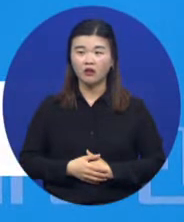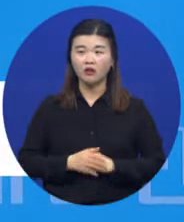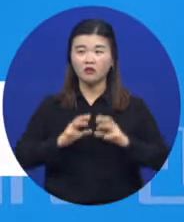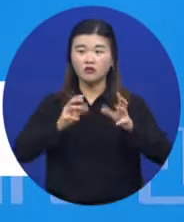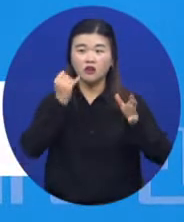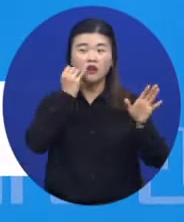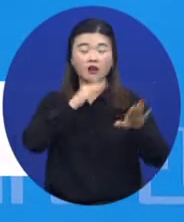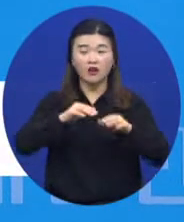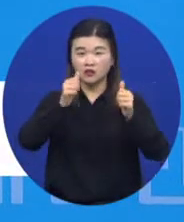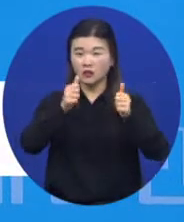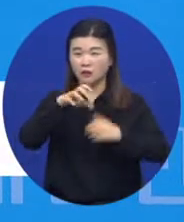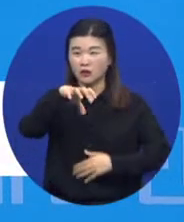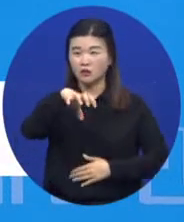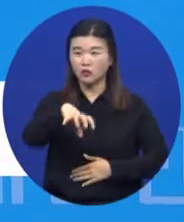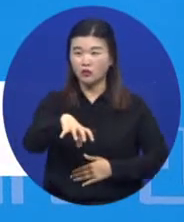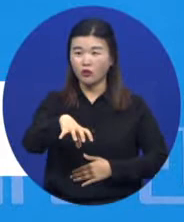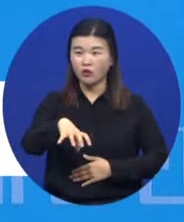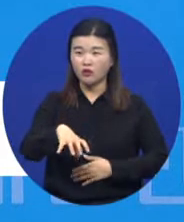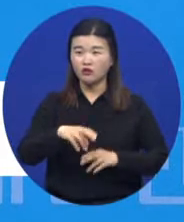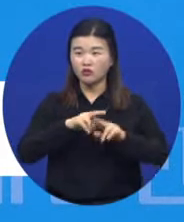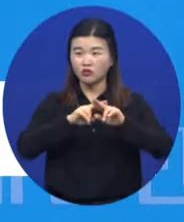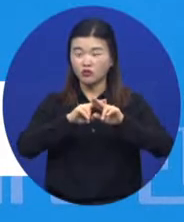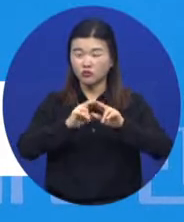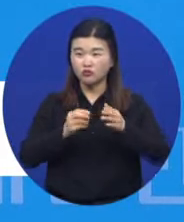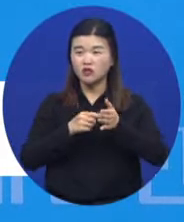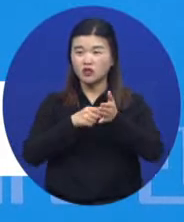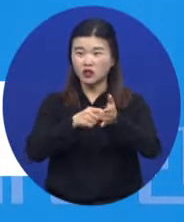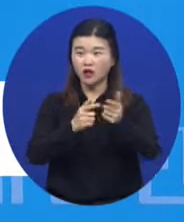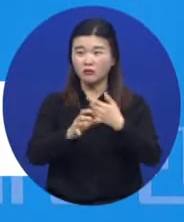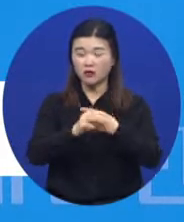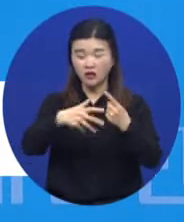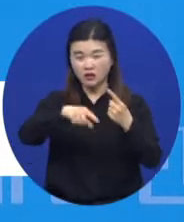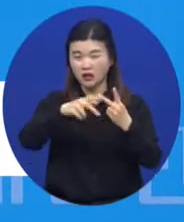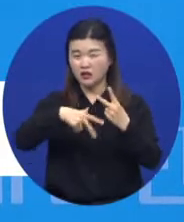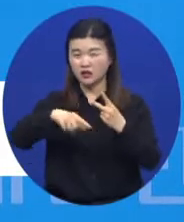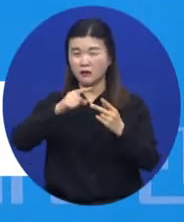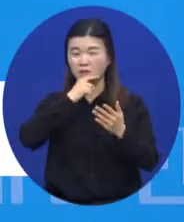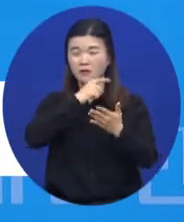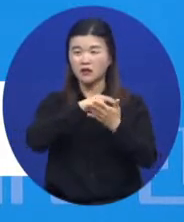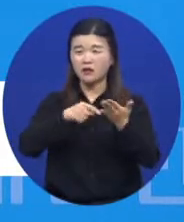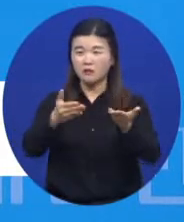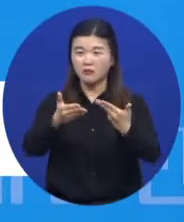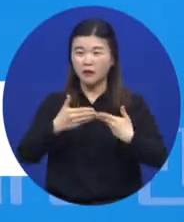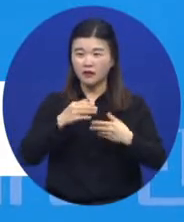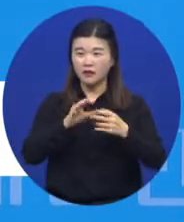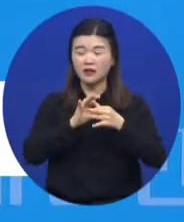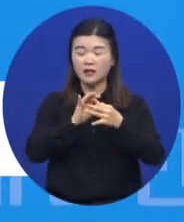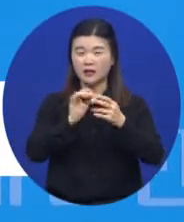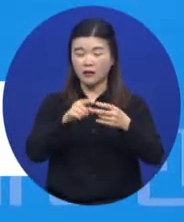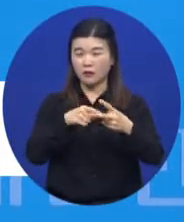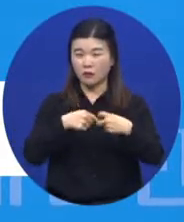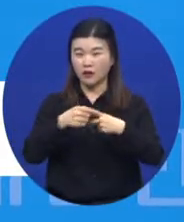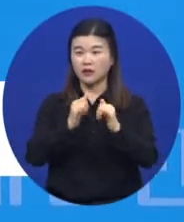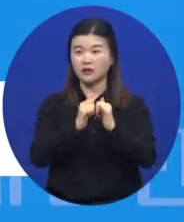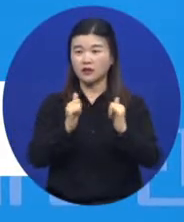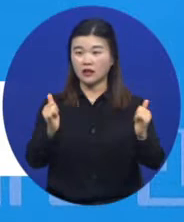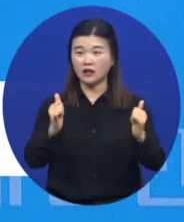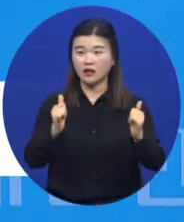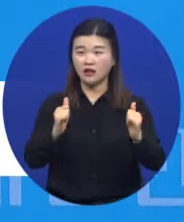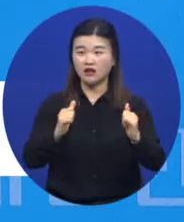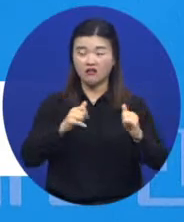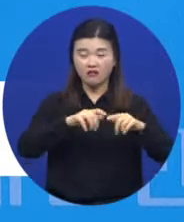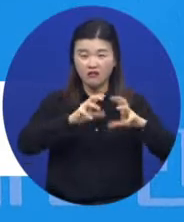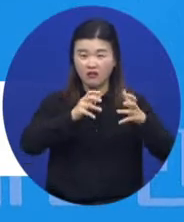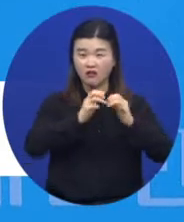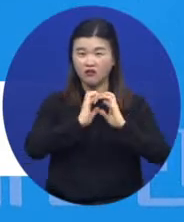국제해양재판소의 제소라든지 아니면 이런 1차, 2차 피해를 보는 이런 이해관계자,